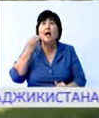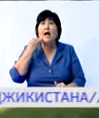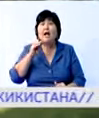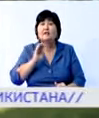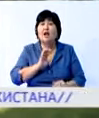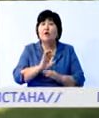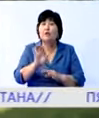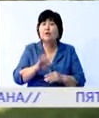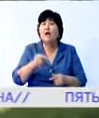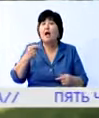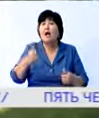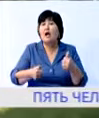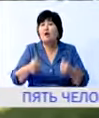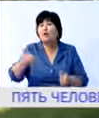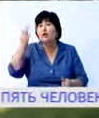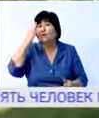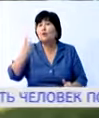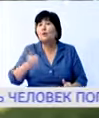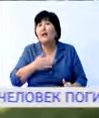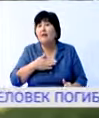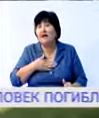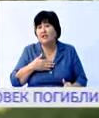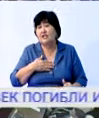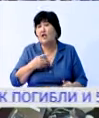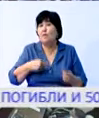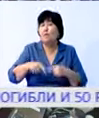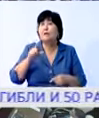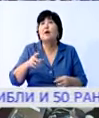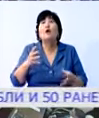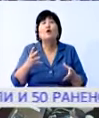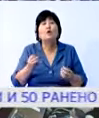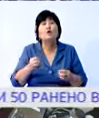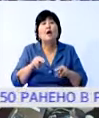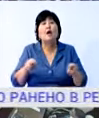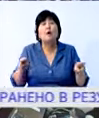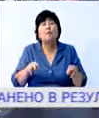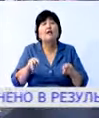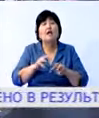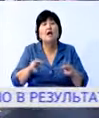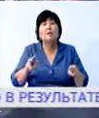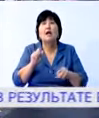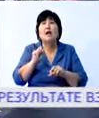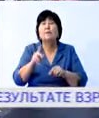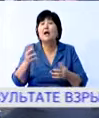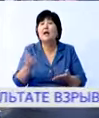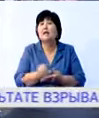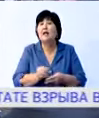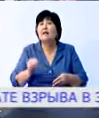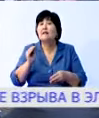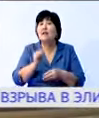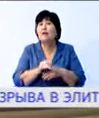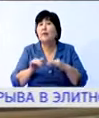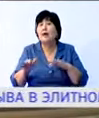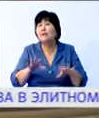продукции, конкурентоспособность наших предпринимателей. И еще парламенту и правительству поручено выработать дополнительные